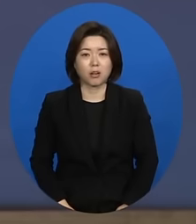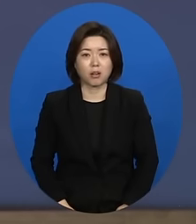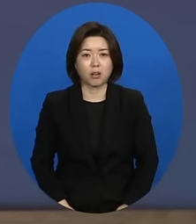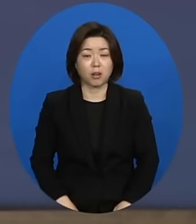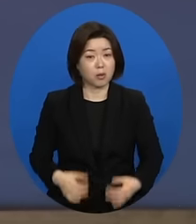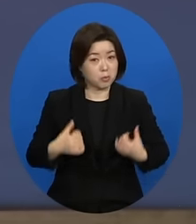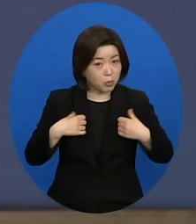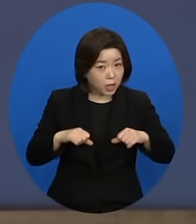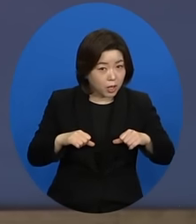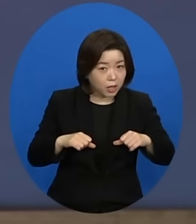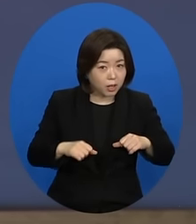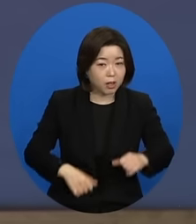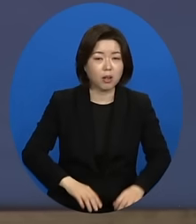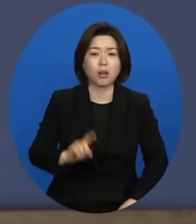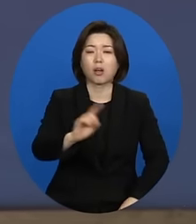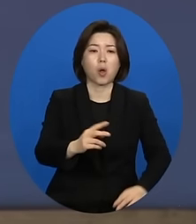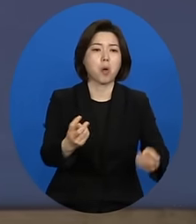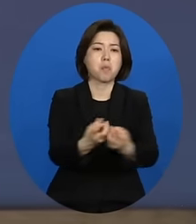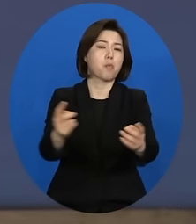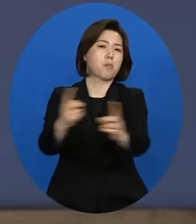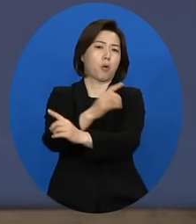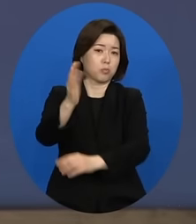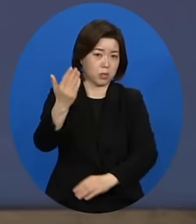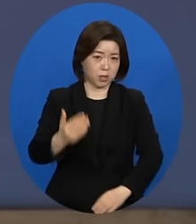포기할까요? 방법을 바꾸면 돼.